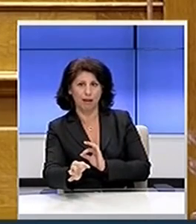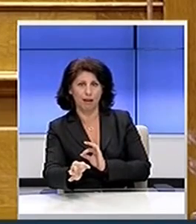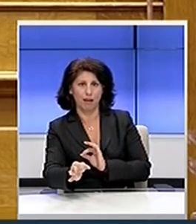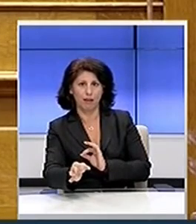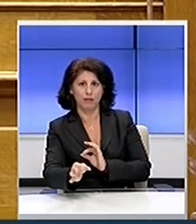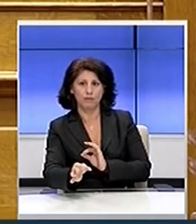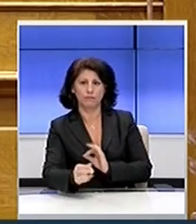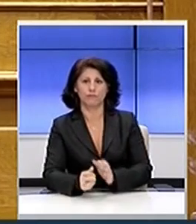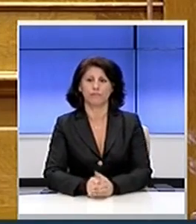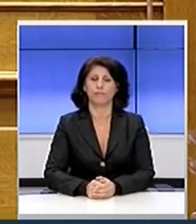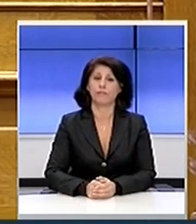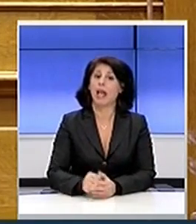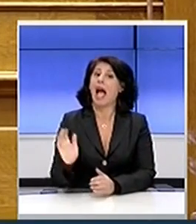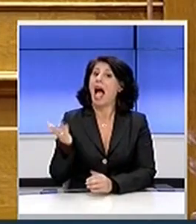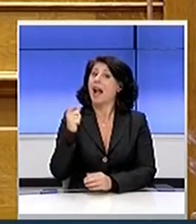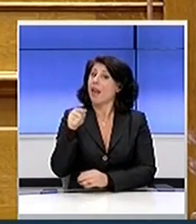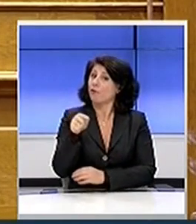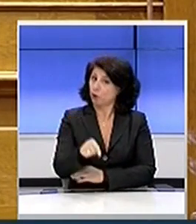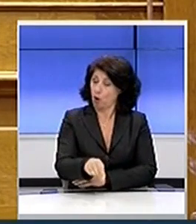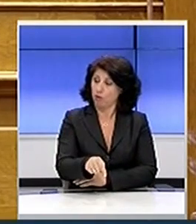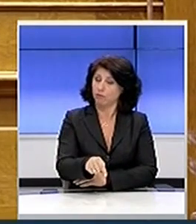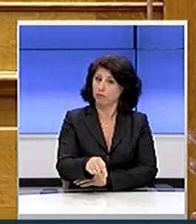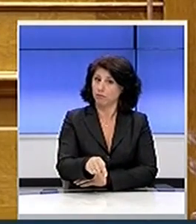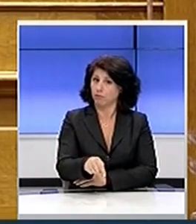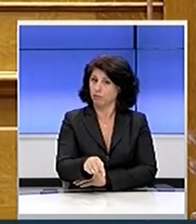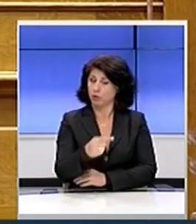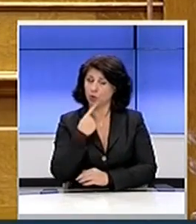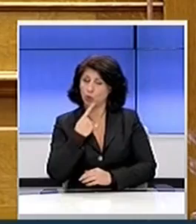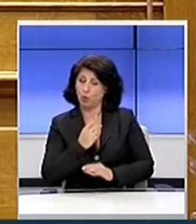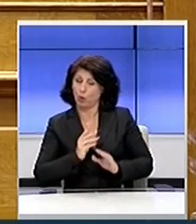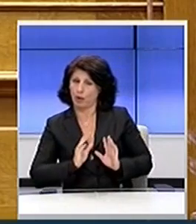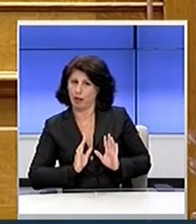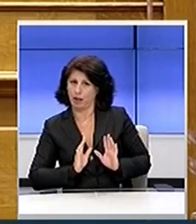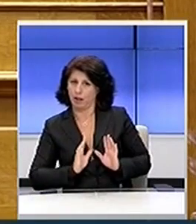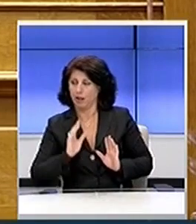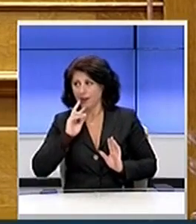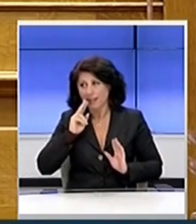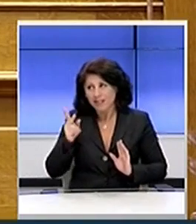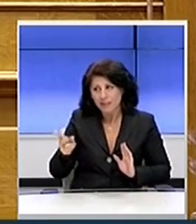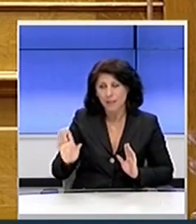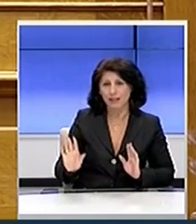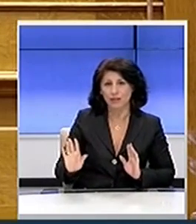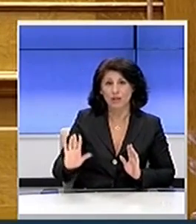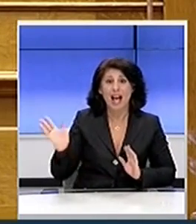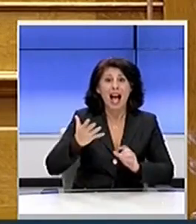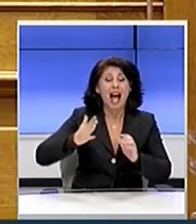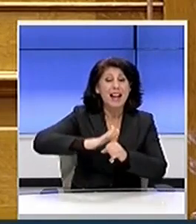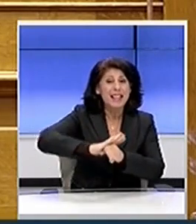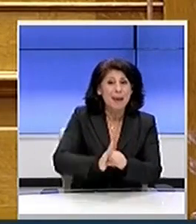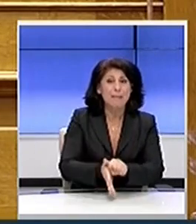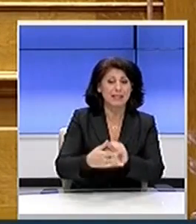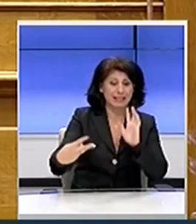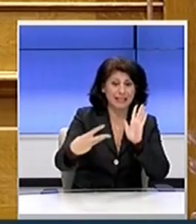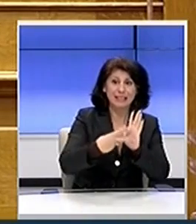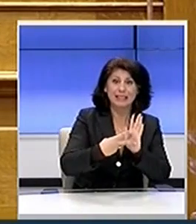θα παίρναμε? Διότι αν αυτό υπονοείται, τότε πρέπει να σας πω ότι και αν γεμίζανε οι 3.000